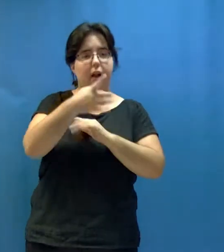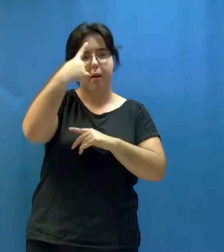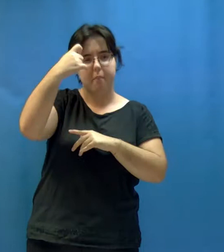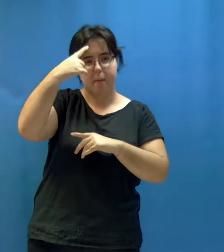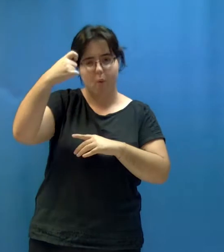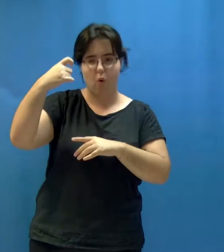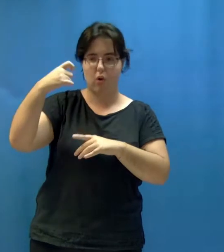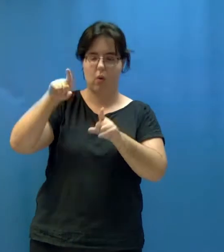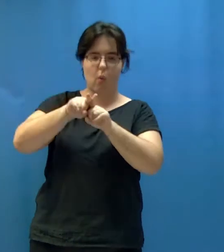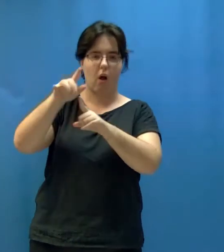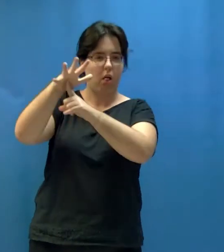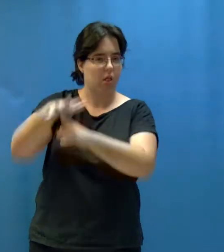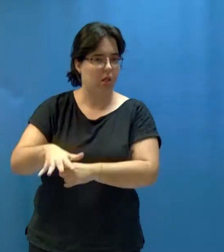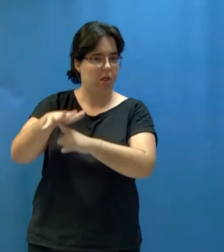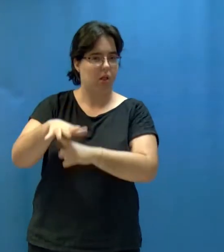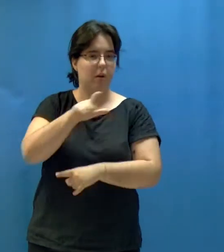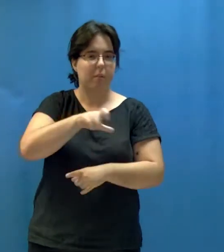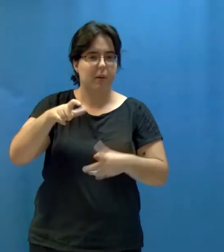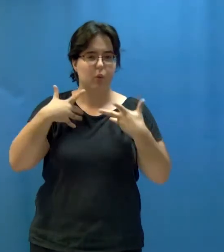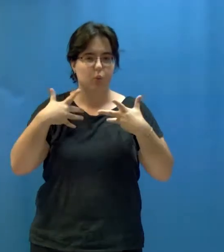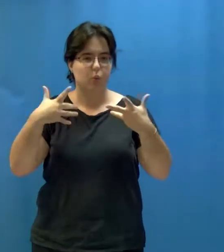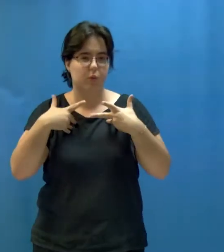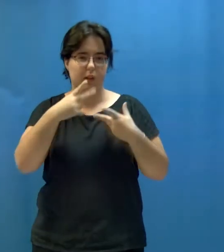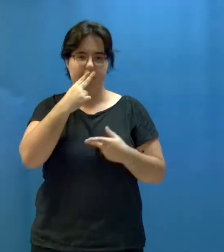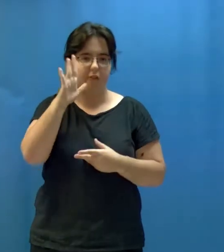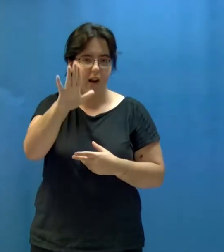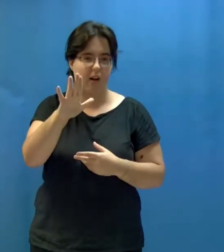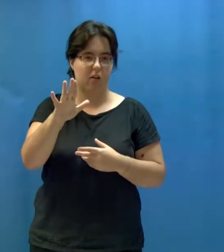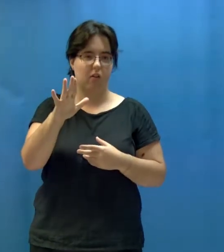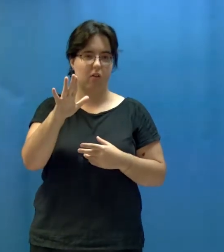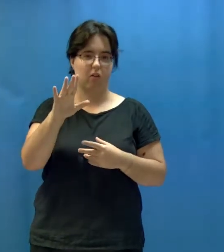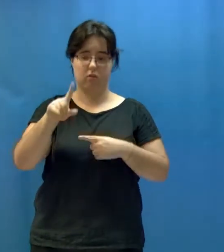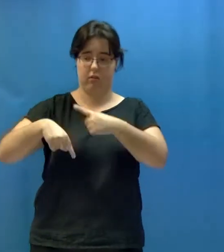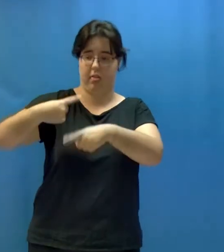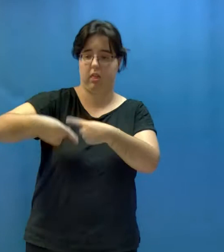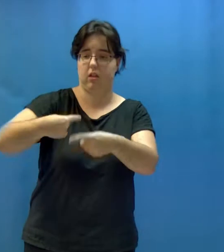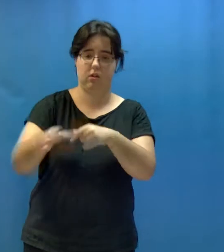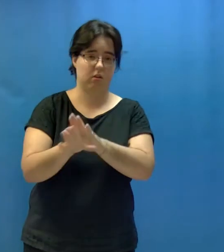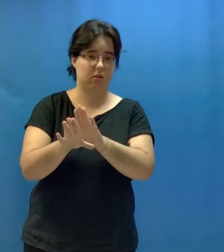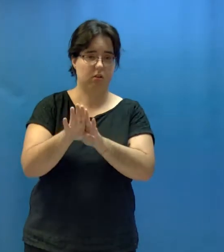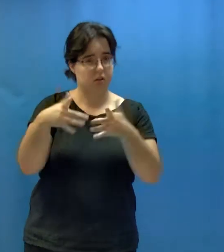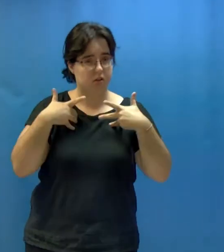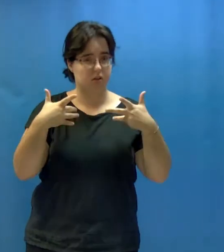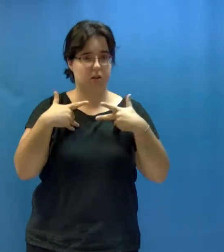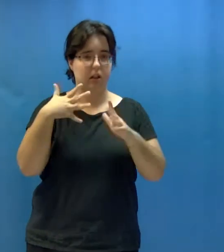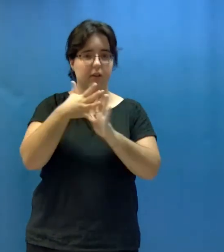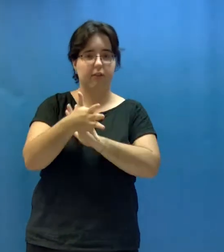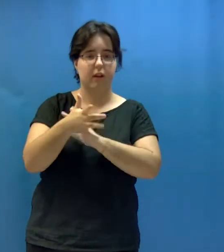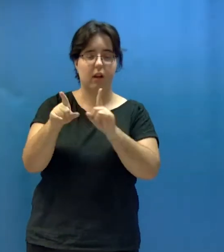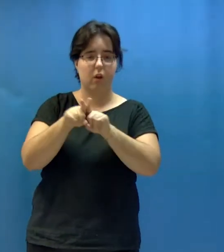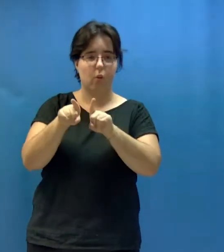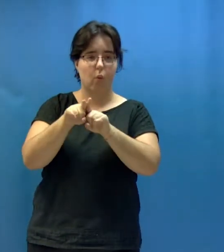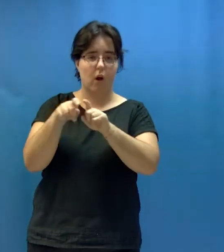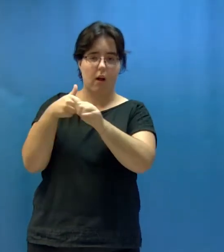les víctimes, els vençuts, els represaliats del franquisme i els seus descendents, i reflecteixen una persecució i marginació de gran